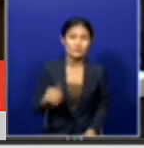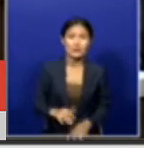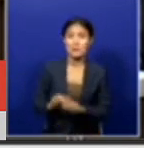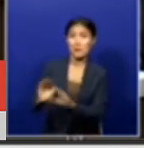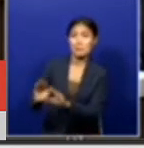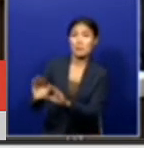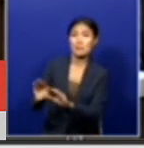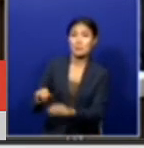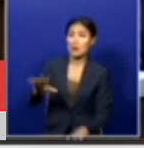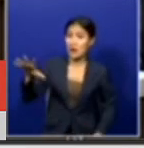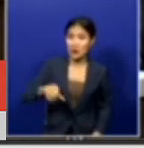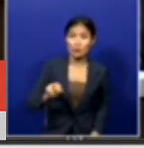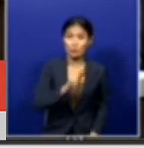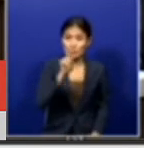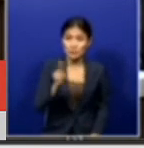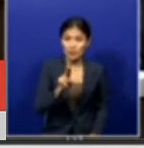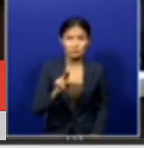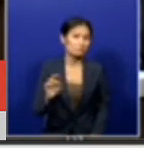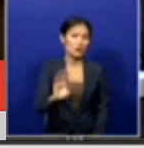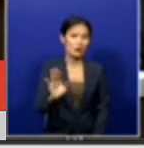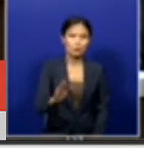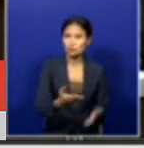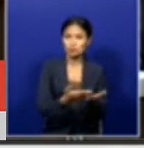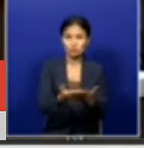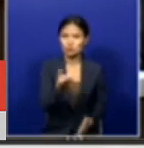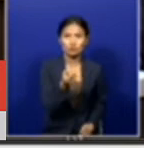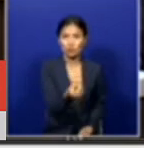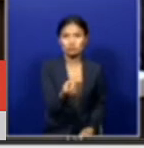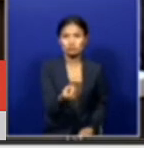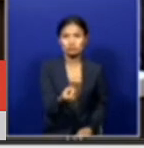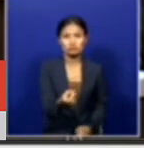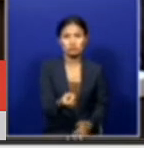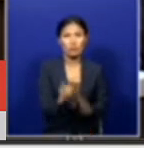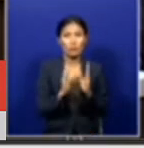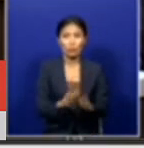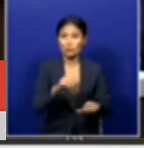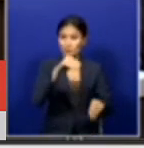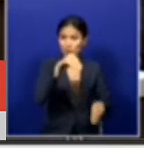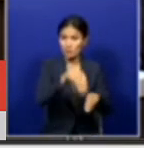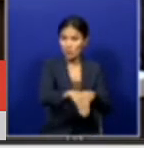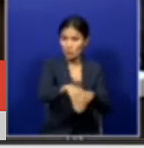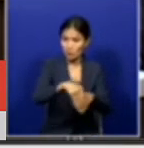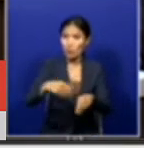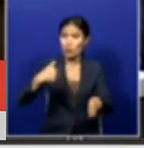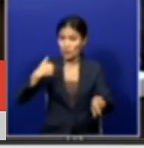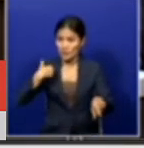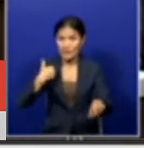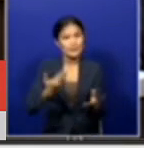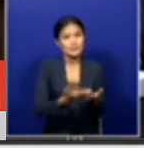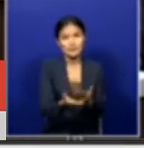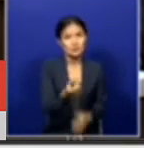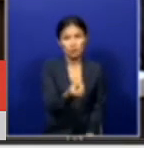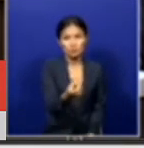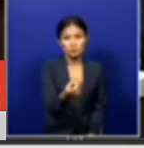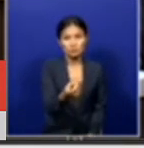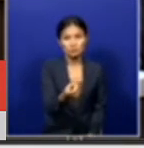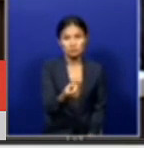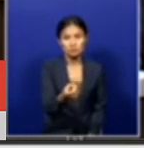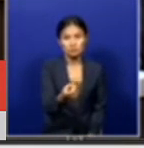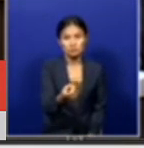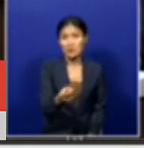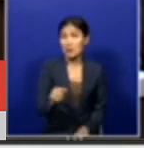มาใช้ให้ซื้อใหม่สดๆจากเกษตรกรราคายางจะได้สูงขึ้